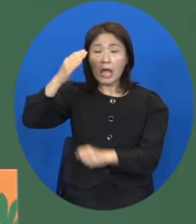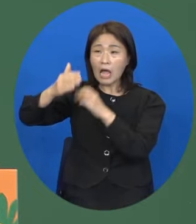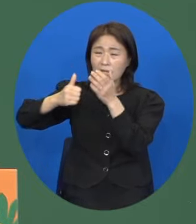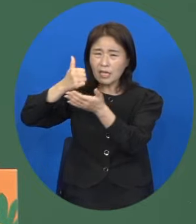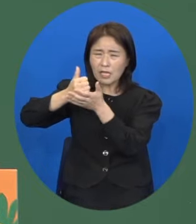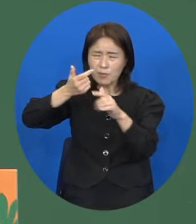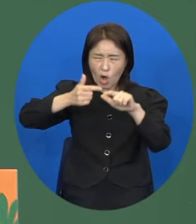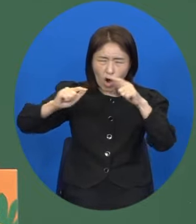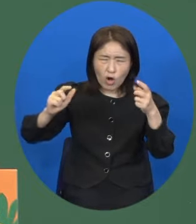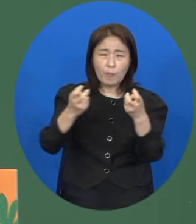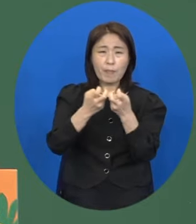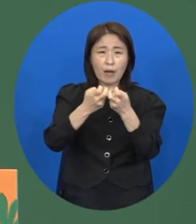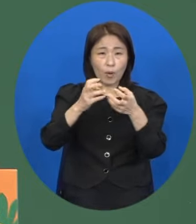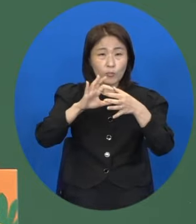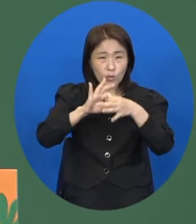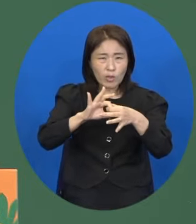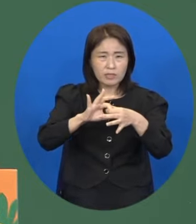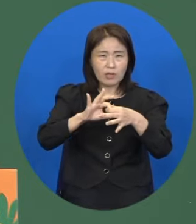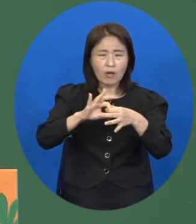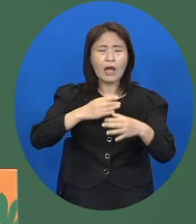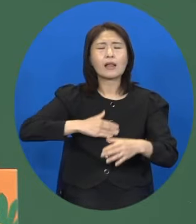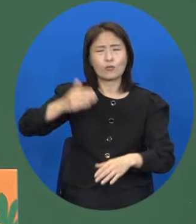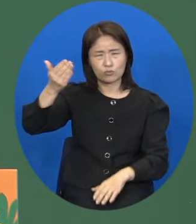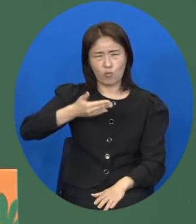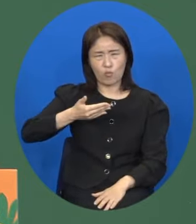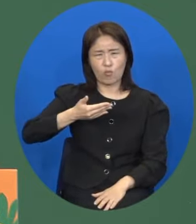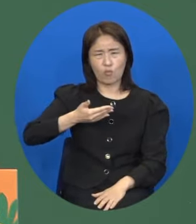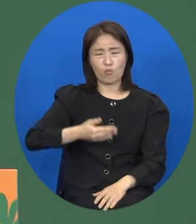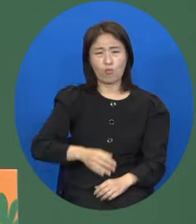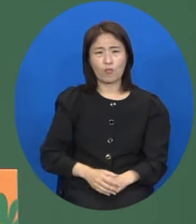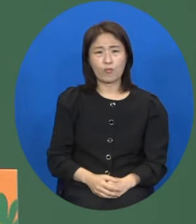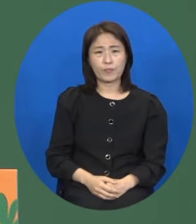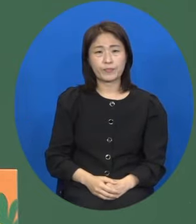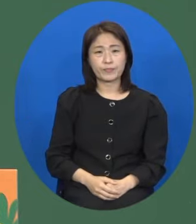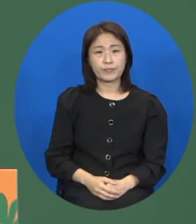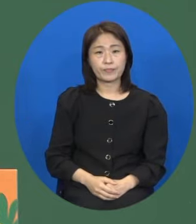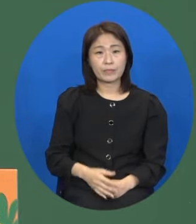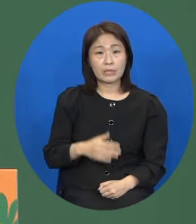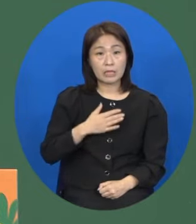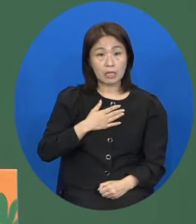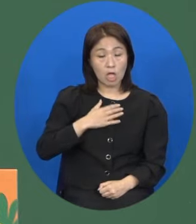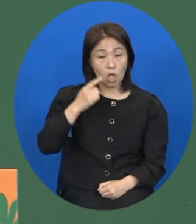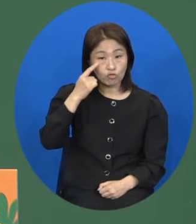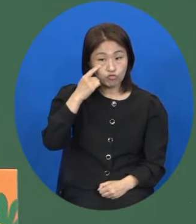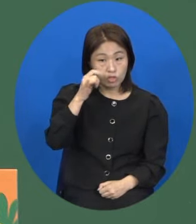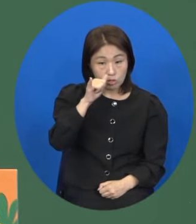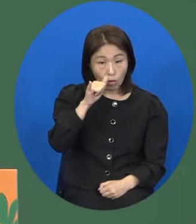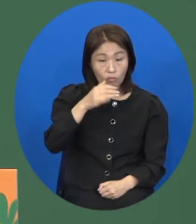알려주시고 보여주시고 들려주십니다. 내 눈 가지고 내가 본다고